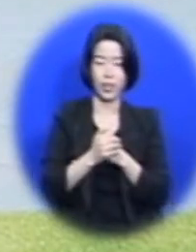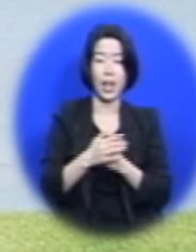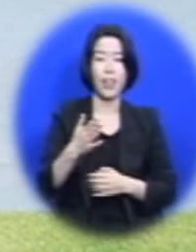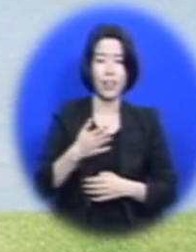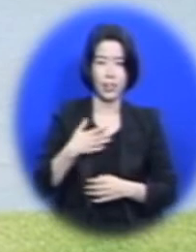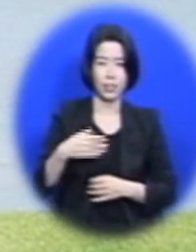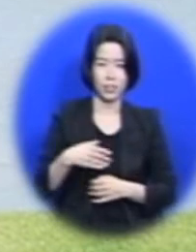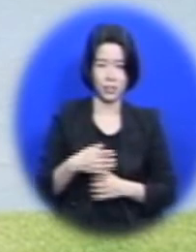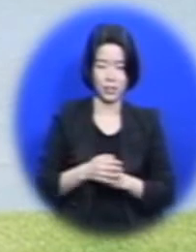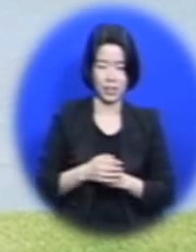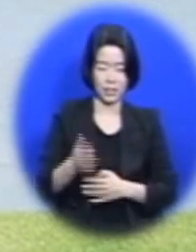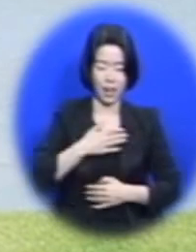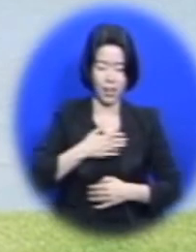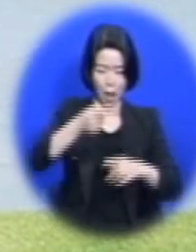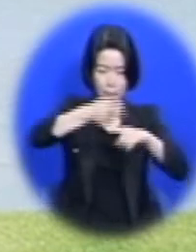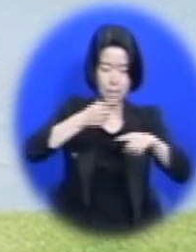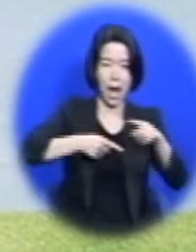내가 반학기 등록금은 내주마.